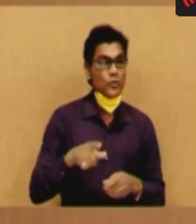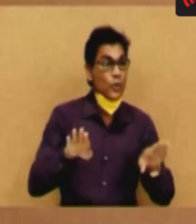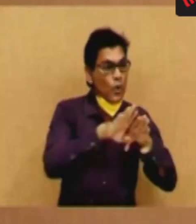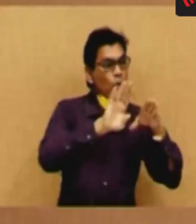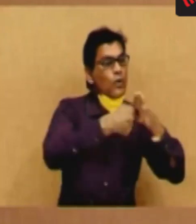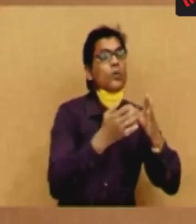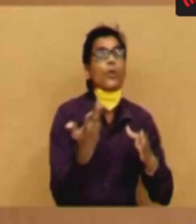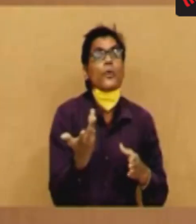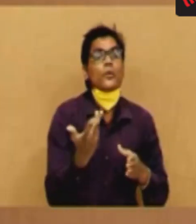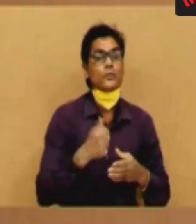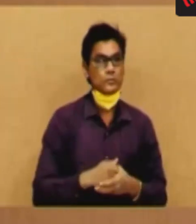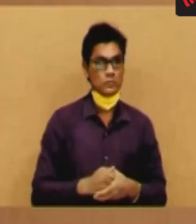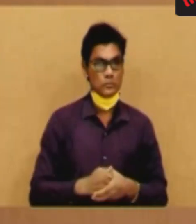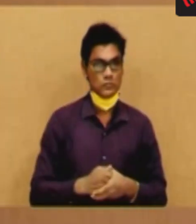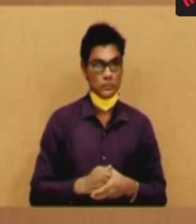रो अर्थ कौन।